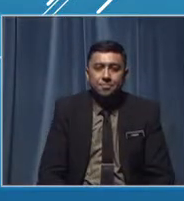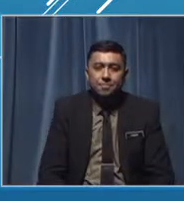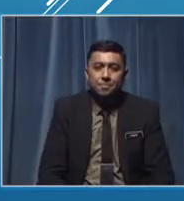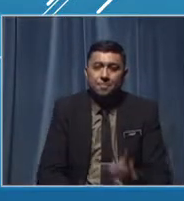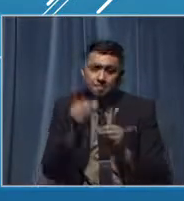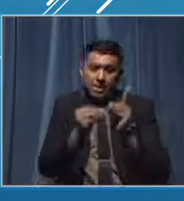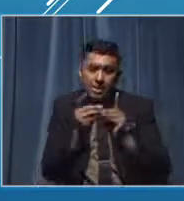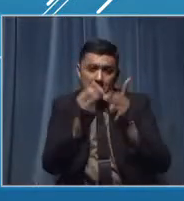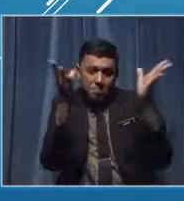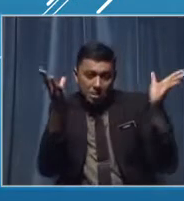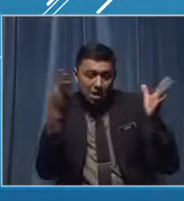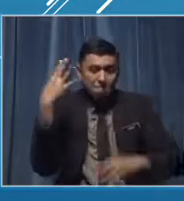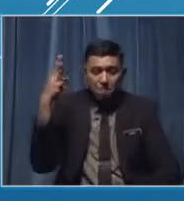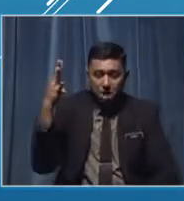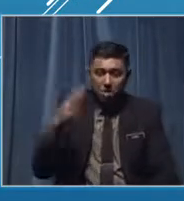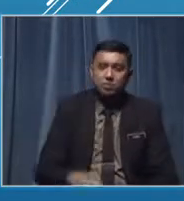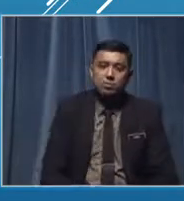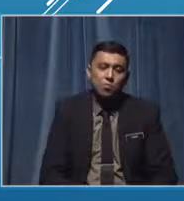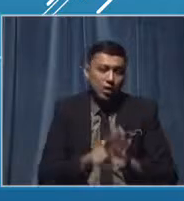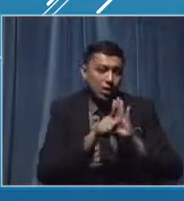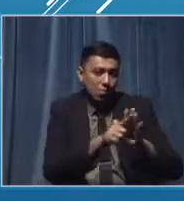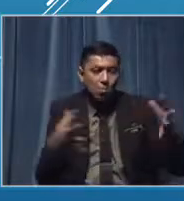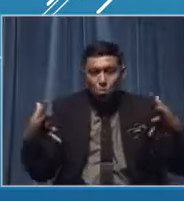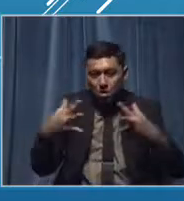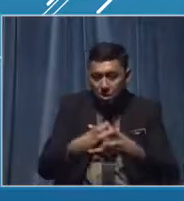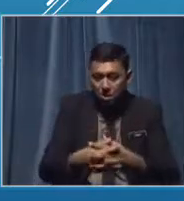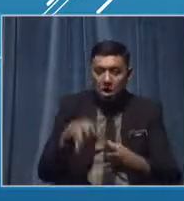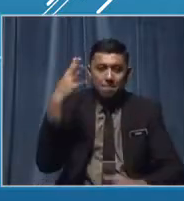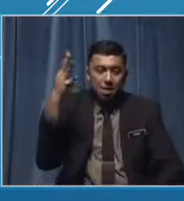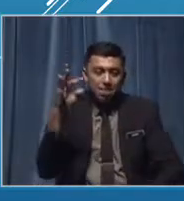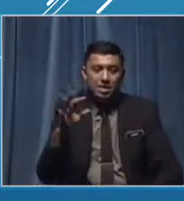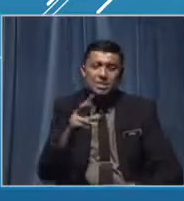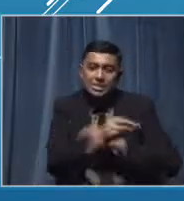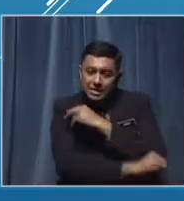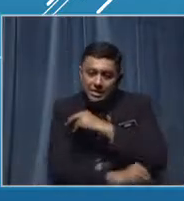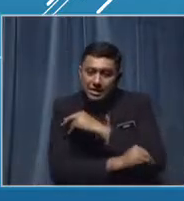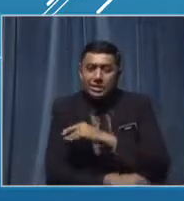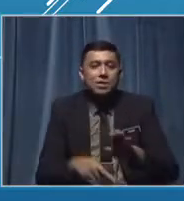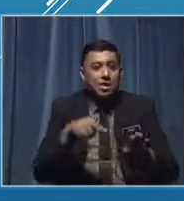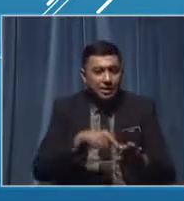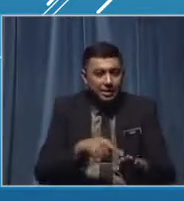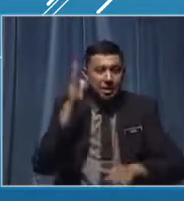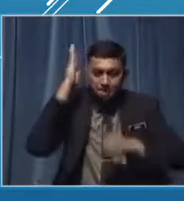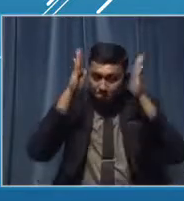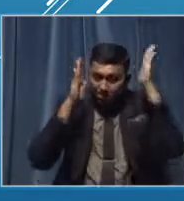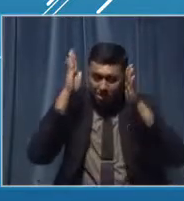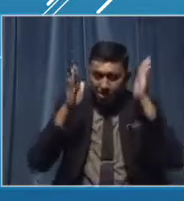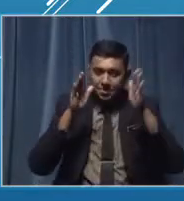Bintang pecah 14 pula lambang gabungan 14 buah negeri di Malaysia.